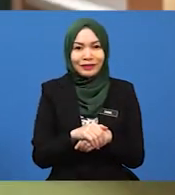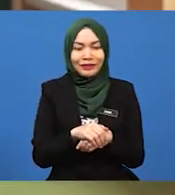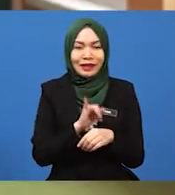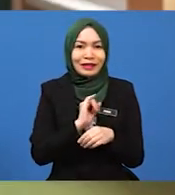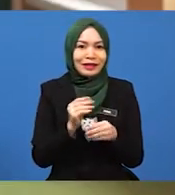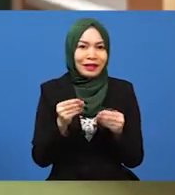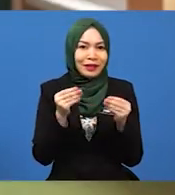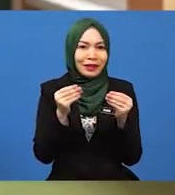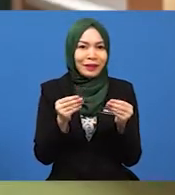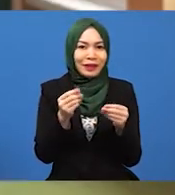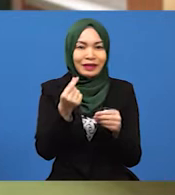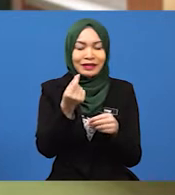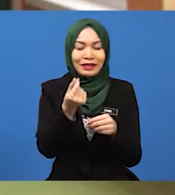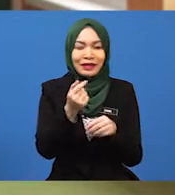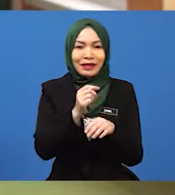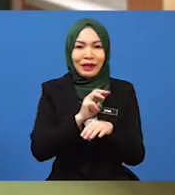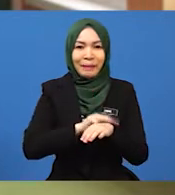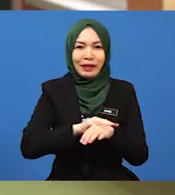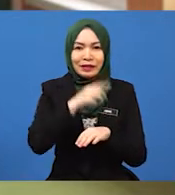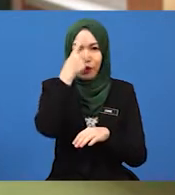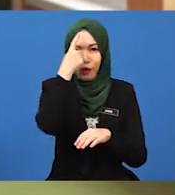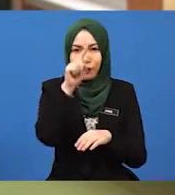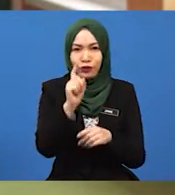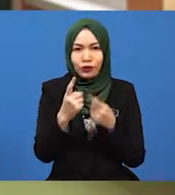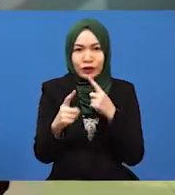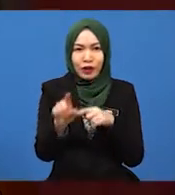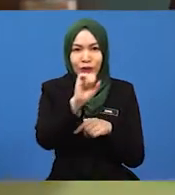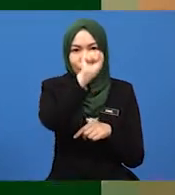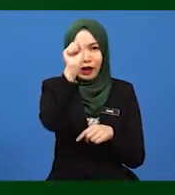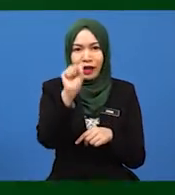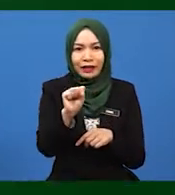Cikgu berikan sedikit masa untuk menjawab soalan.